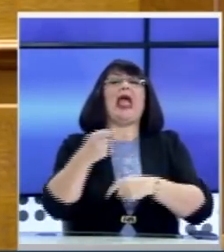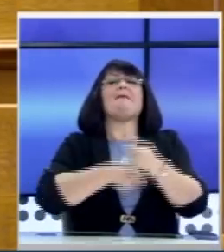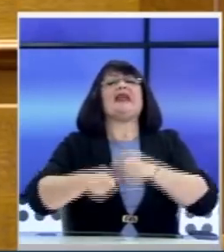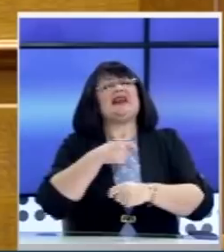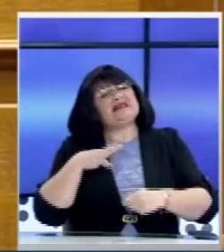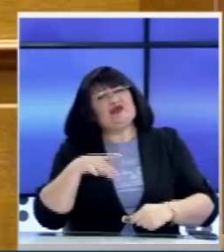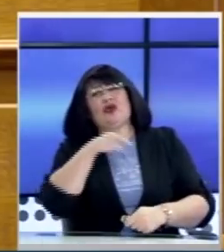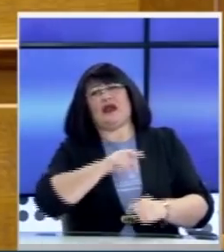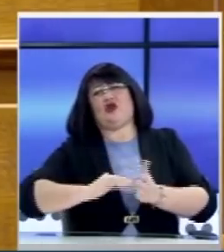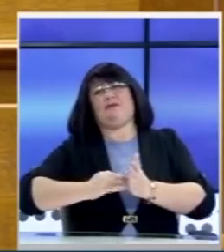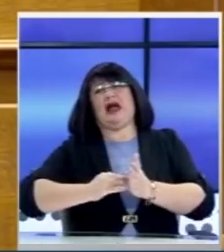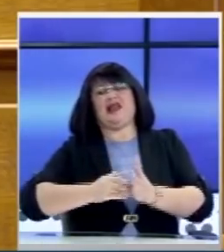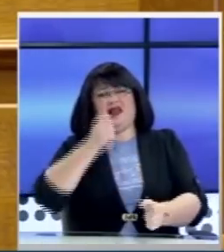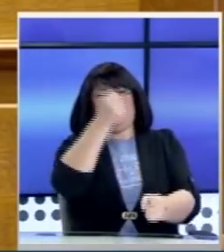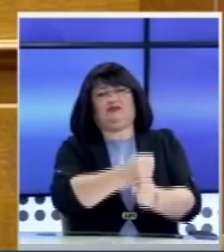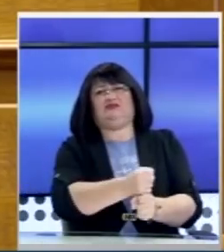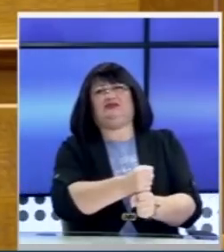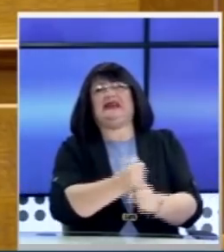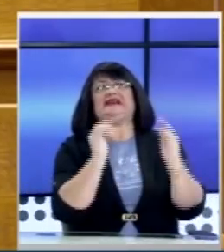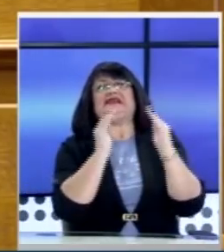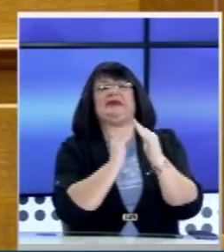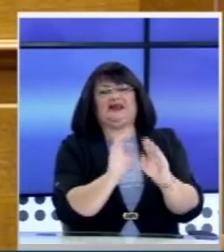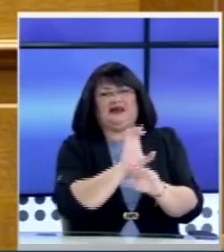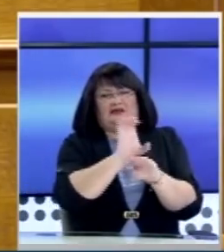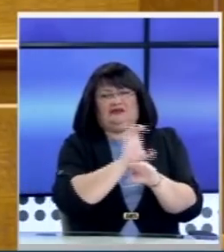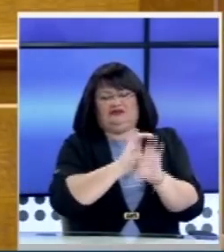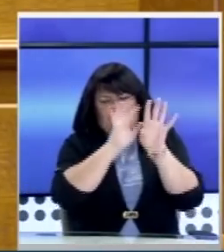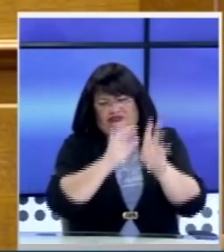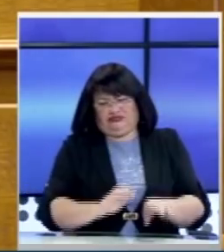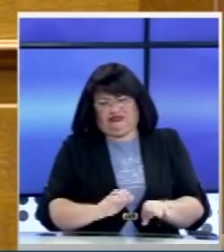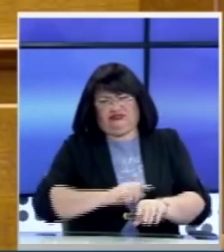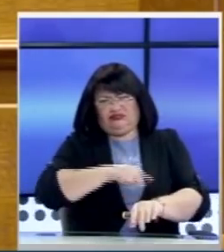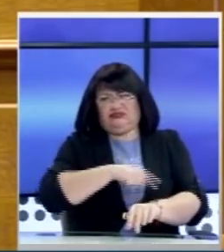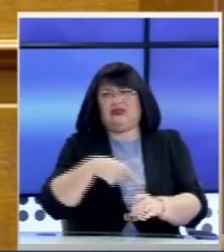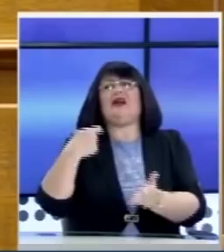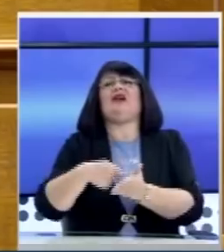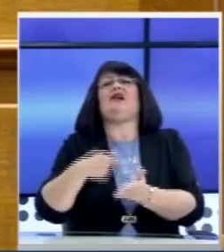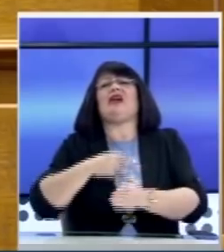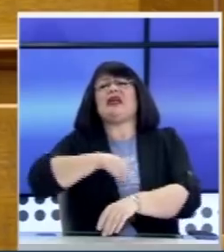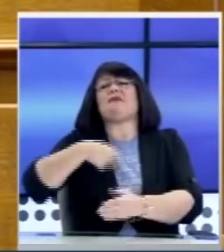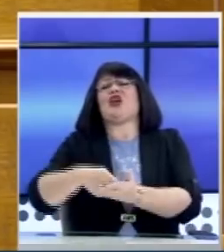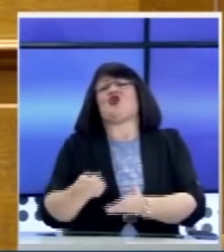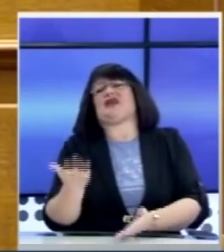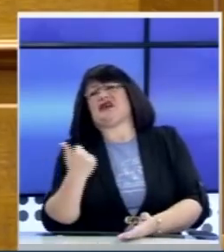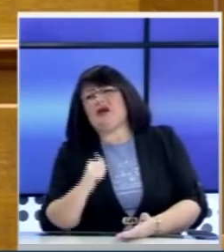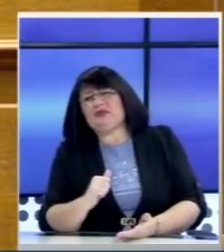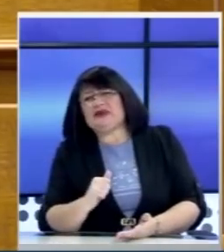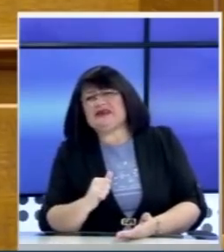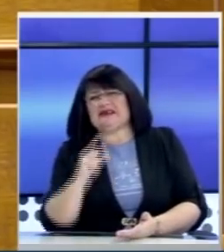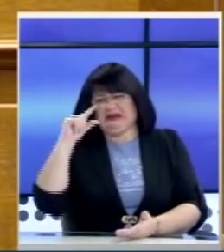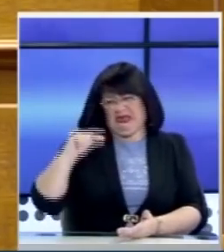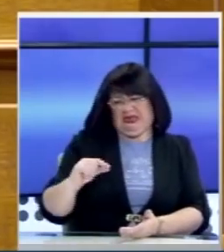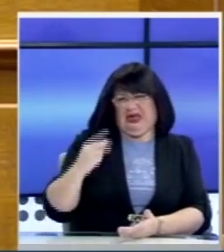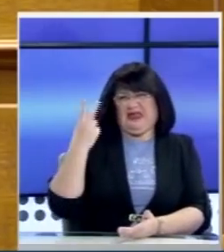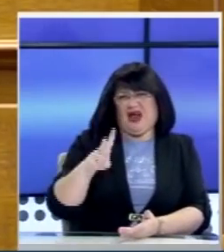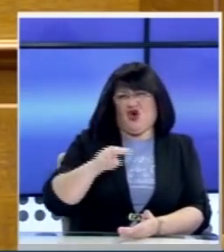επιχειρήσεων με την απομόνωση των εργαζομένων, την εντατικοποίηση, τις απλήρωτες υπερορίες? Για τον άθλιο μισθό των